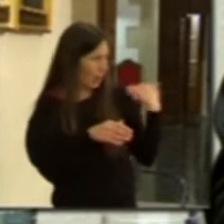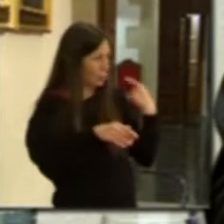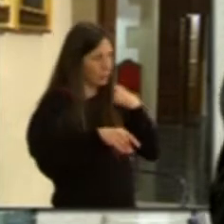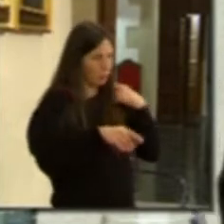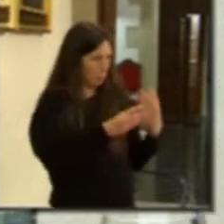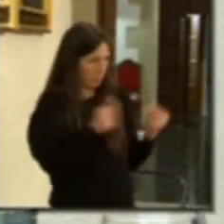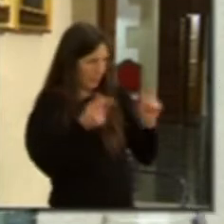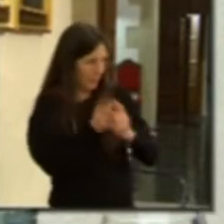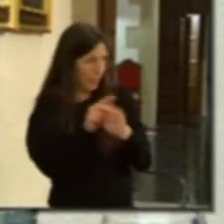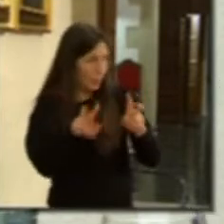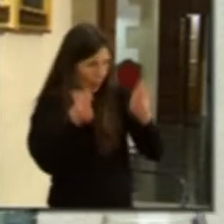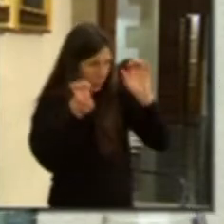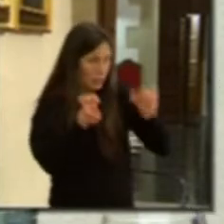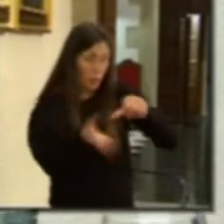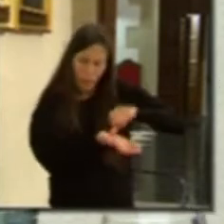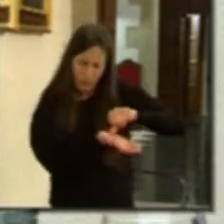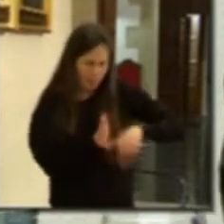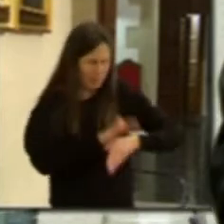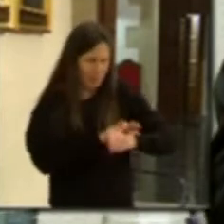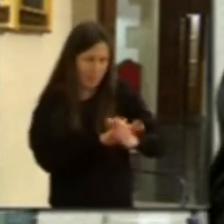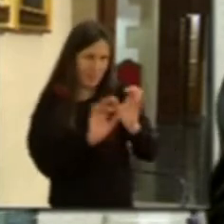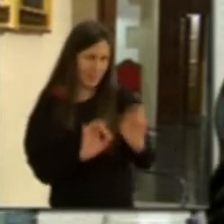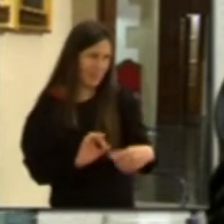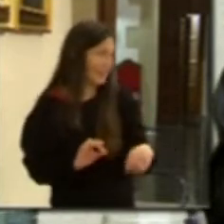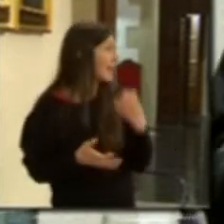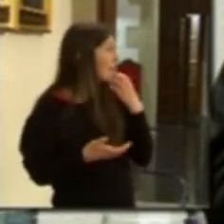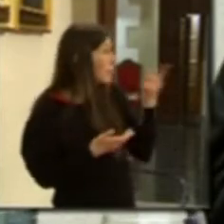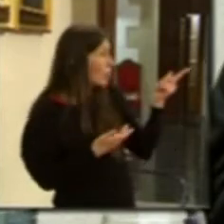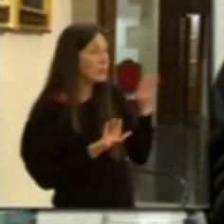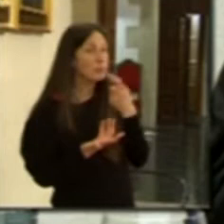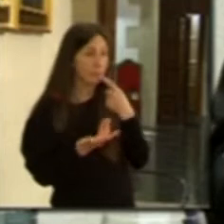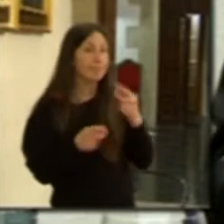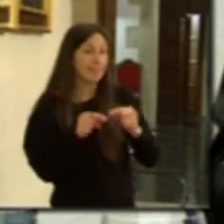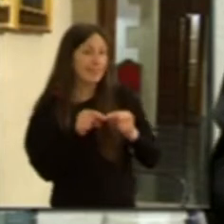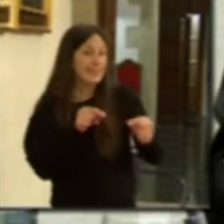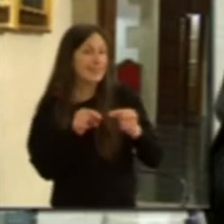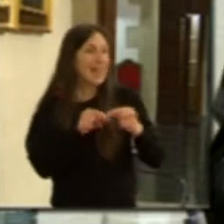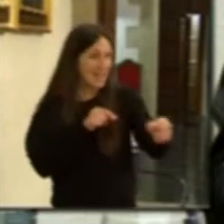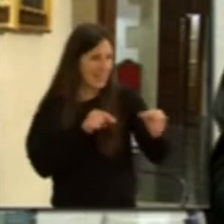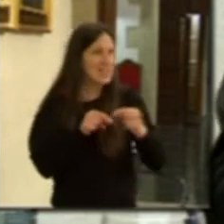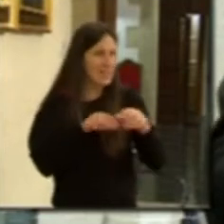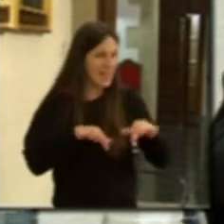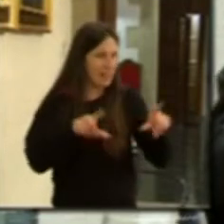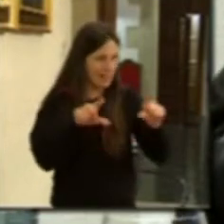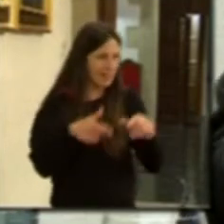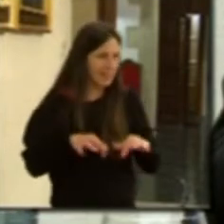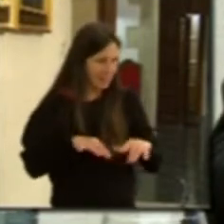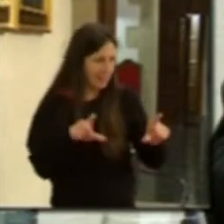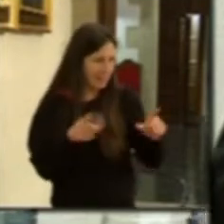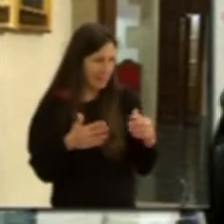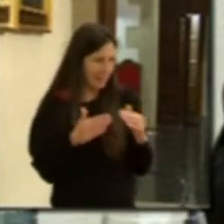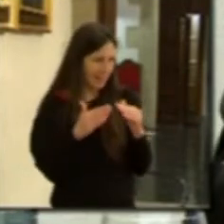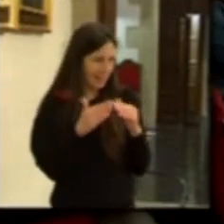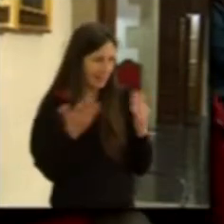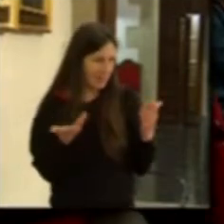redescobert es quedaran. I aquí en surt un, el teletreball. Dius, ah, però vols dir que això de treballar des de casa